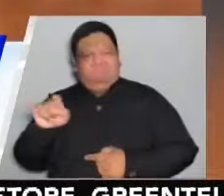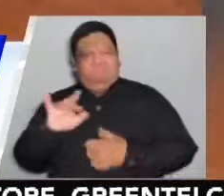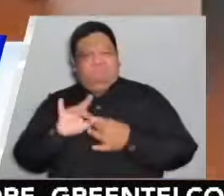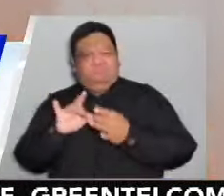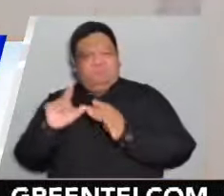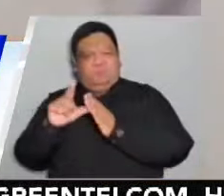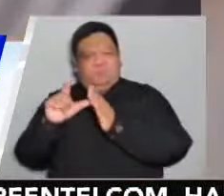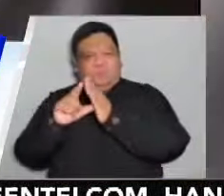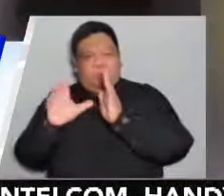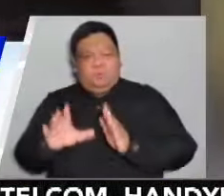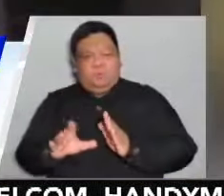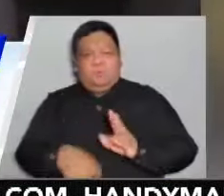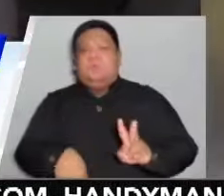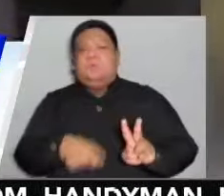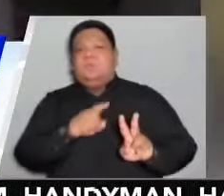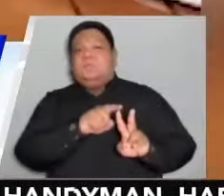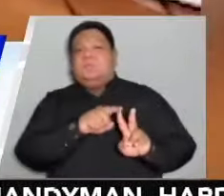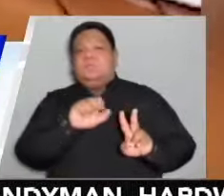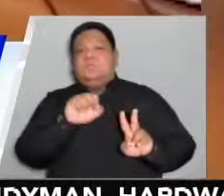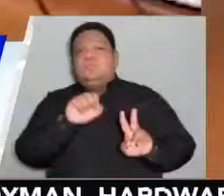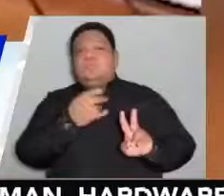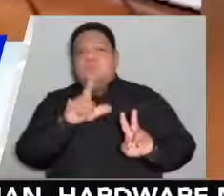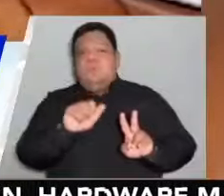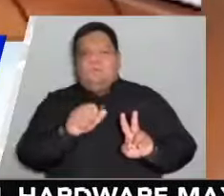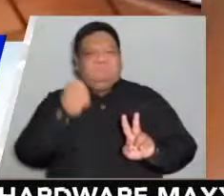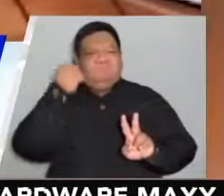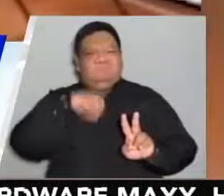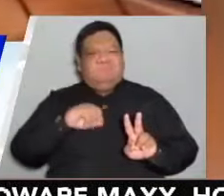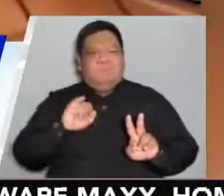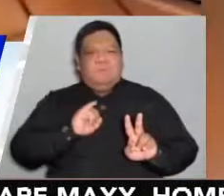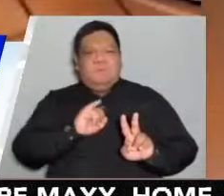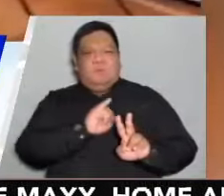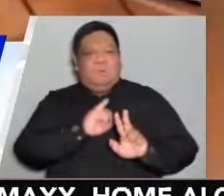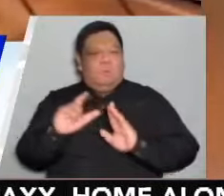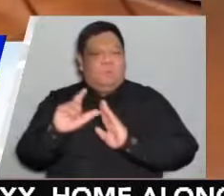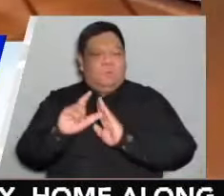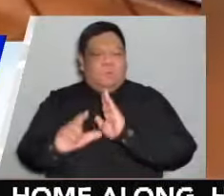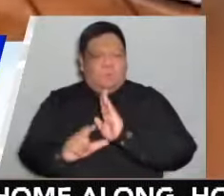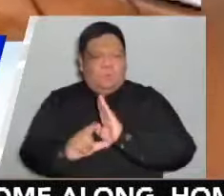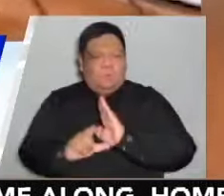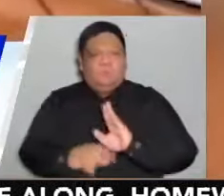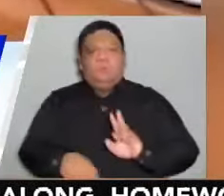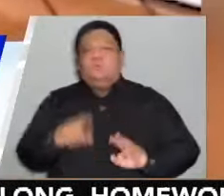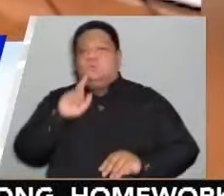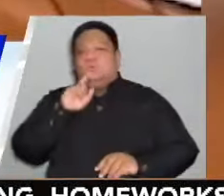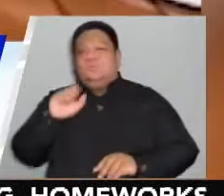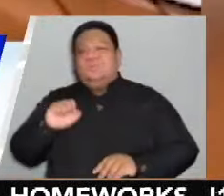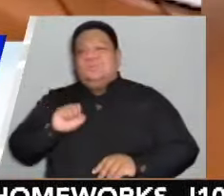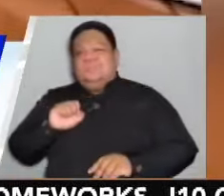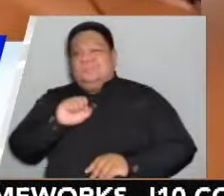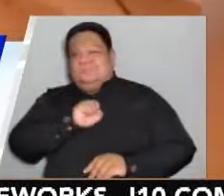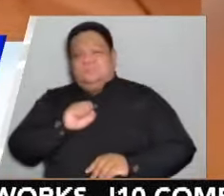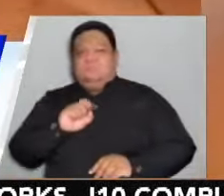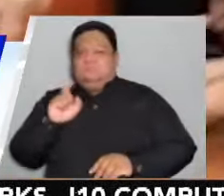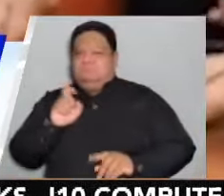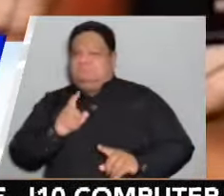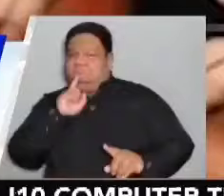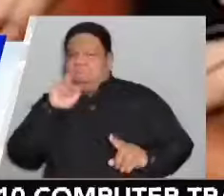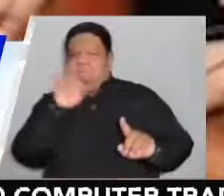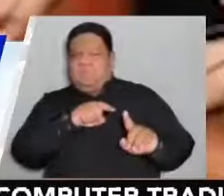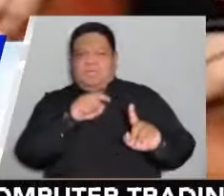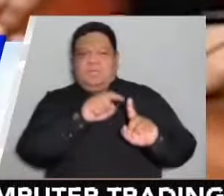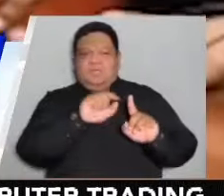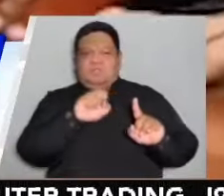sa immigration laws. May arrest order ang Senado laban kay Sheila dahil sa hindi niya pagsipot sa mga pagdinig tungkol sa